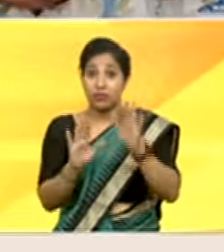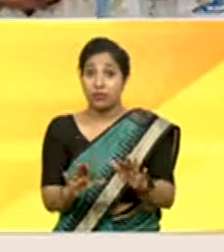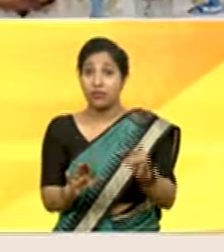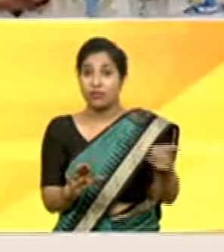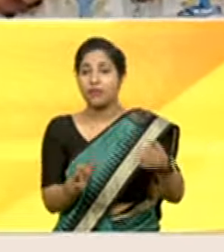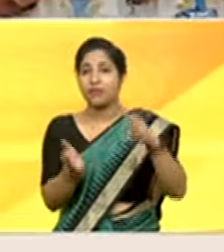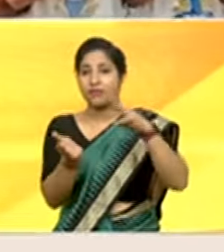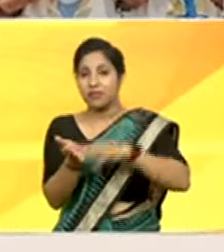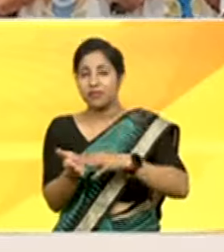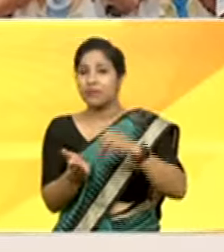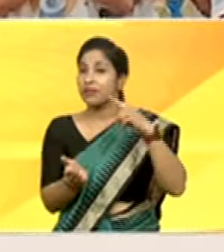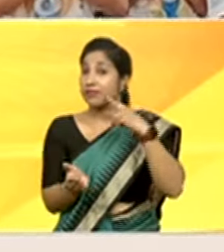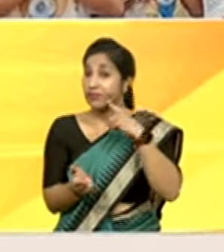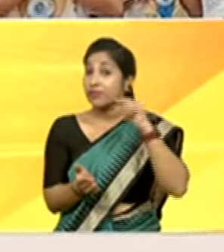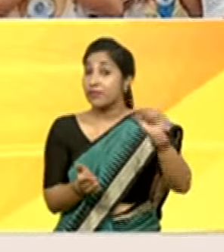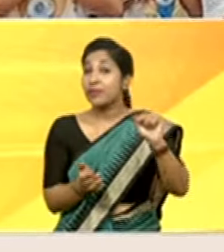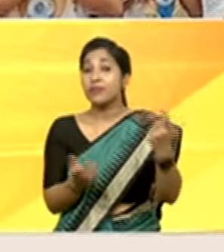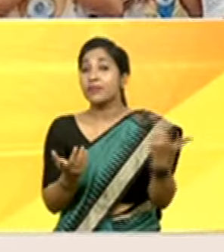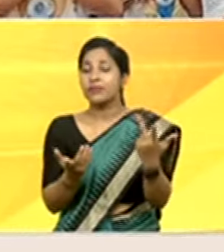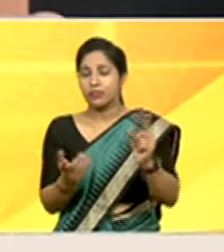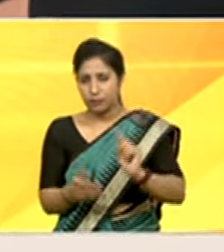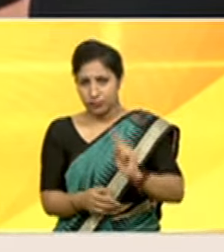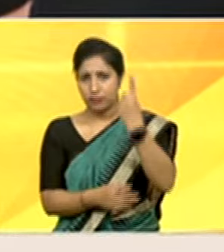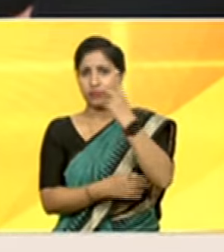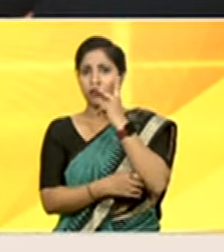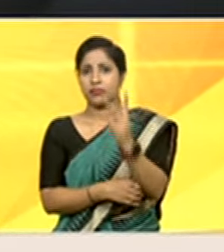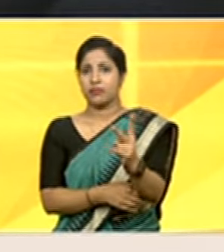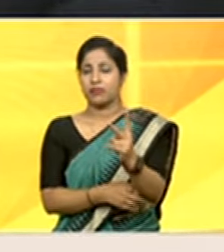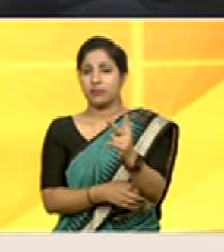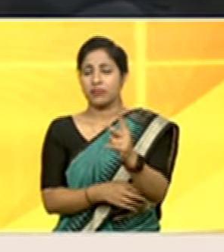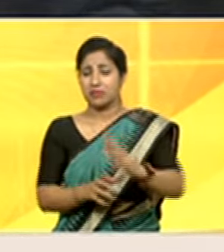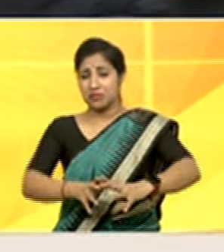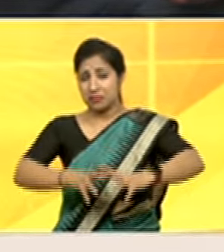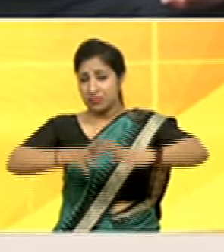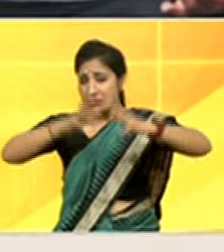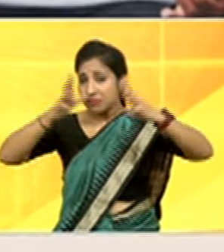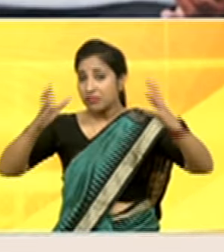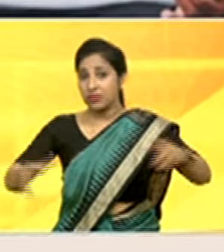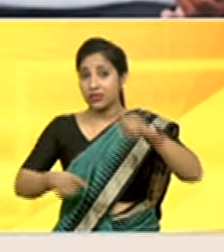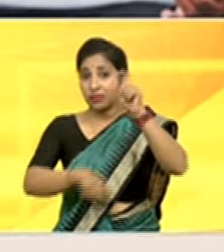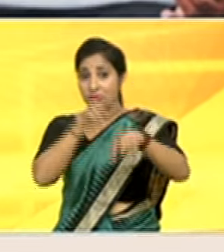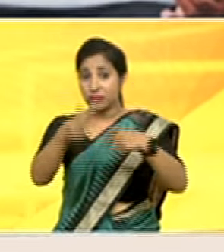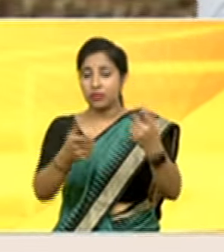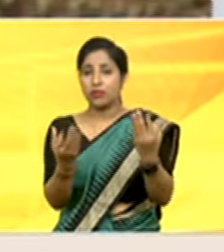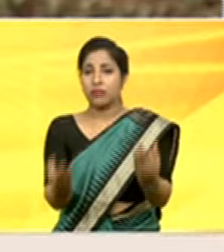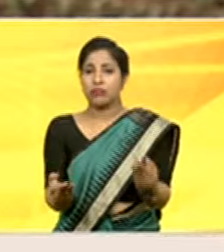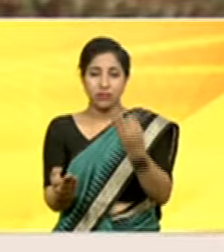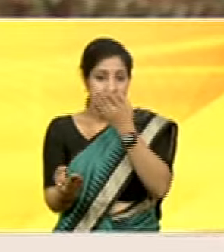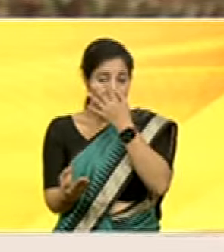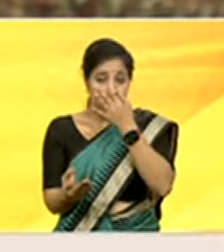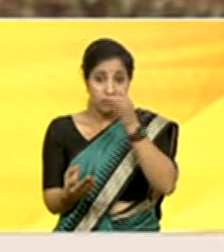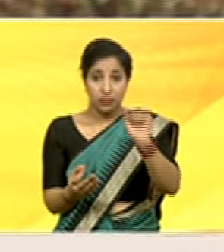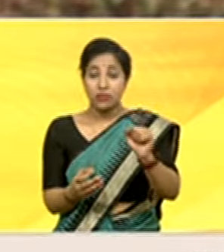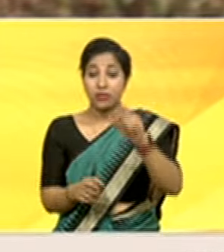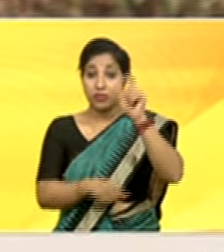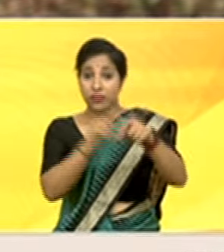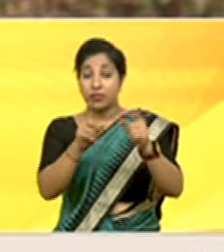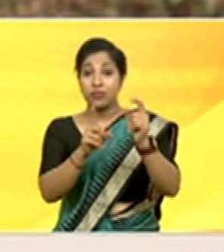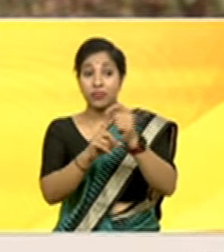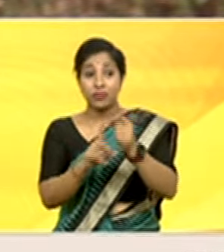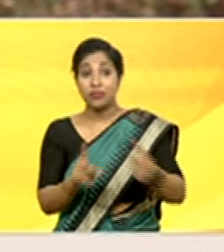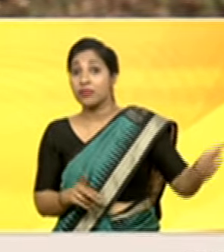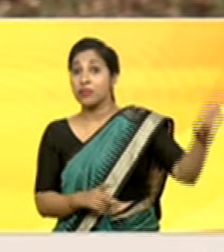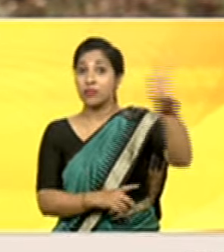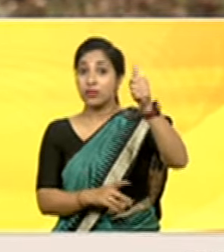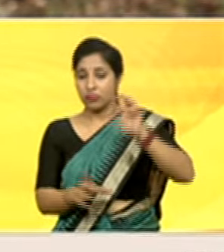मार्सल आइलेंड पर भी पहली बार बड़े स्तर पर हुए योग के कारकम में यहां के राश्पती